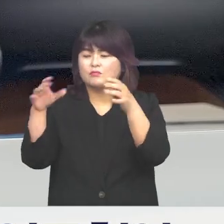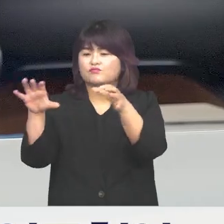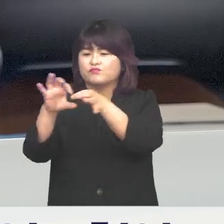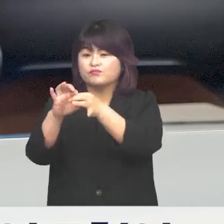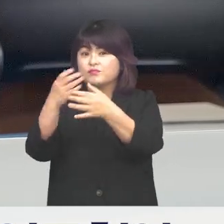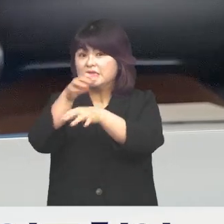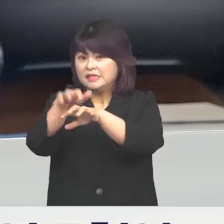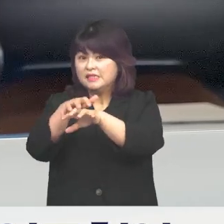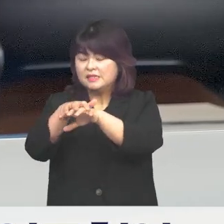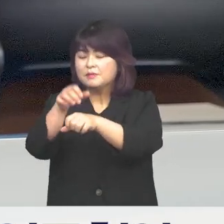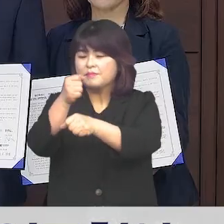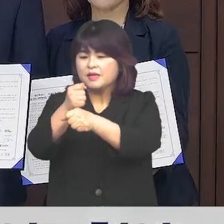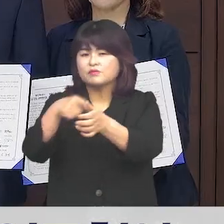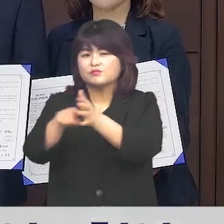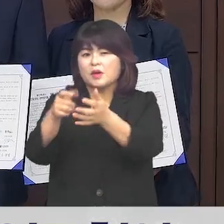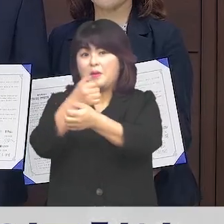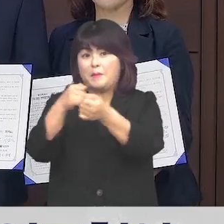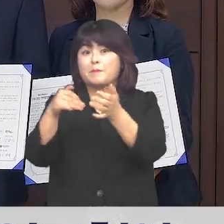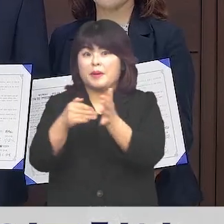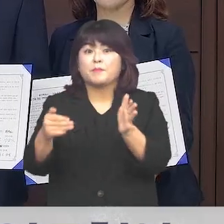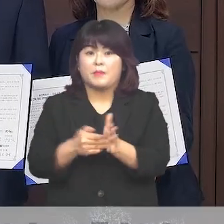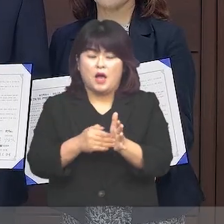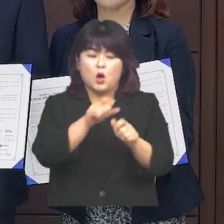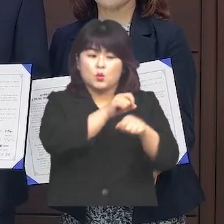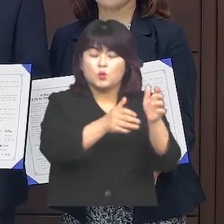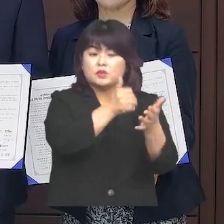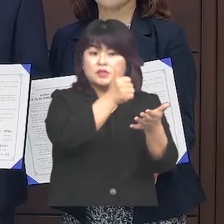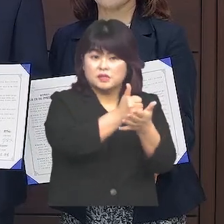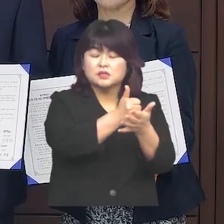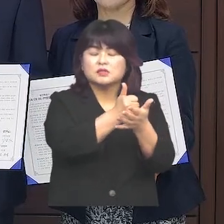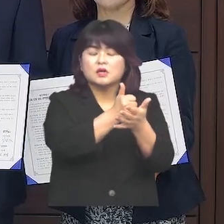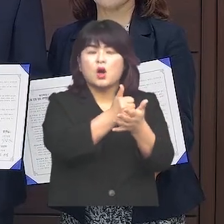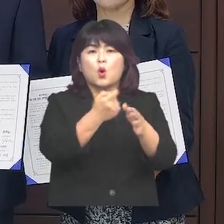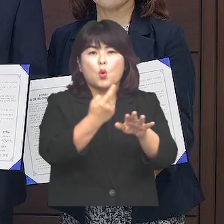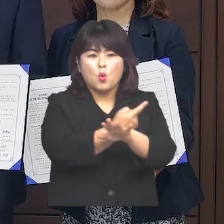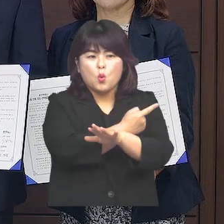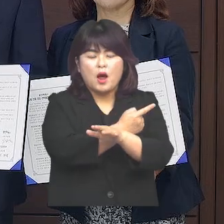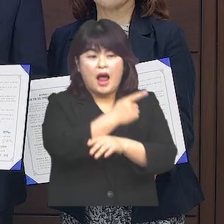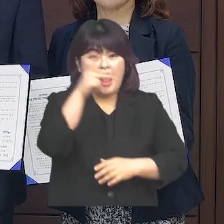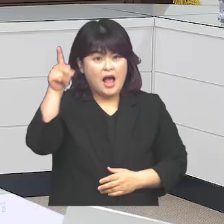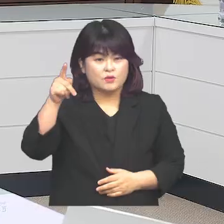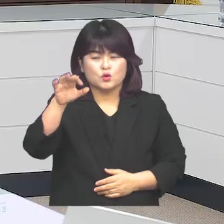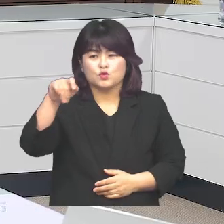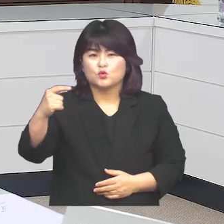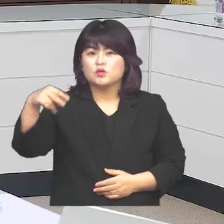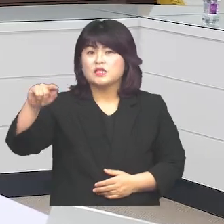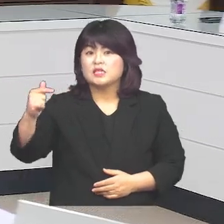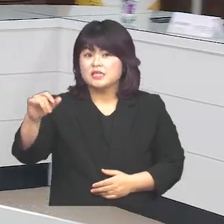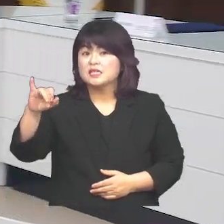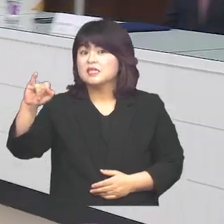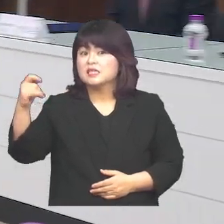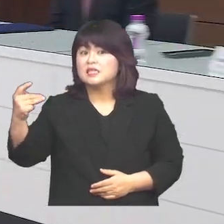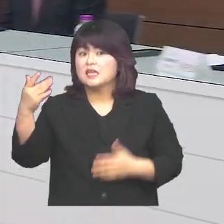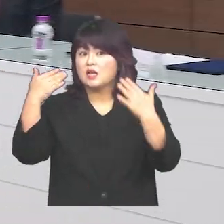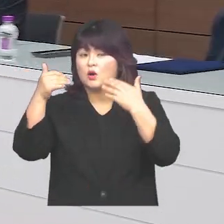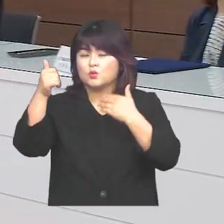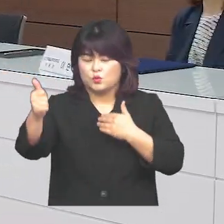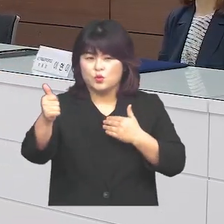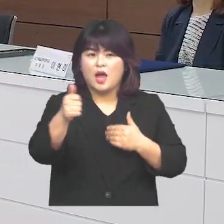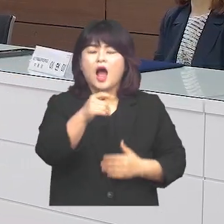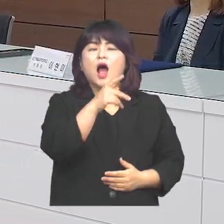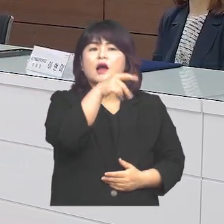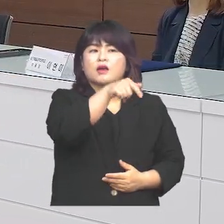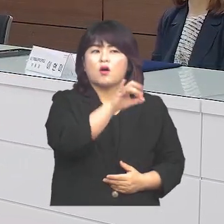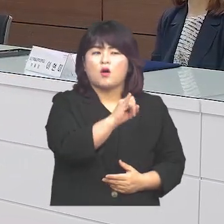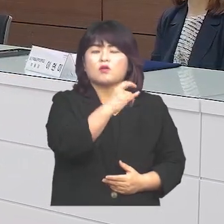업무 협약을 체결했습니다. 이날 협약식에는 이상일 용인특례시장을 비롯해 강남대 윤신일 총장,